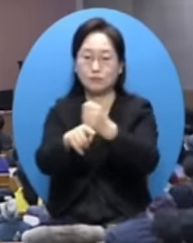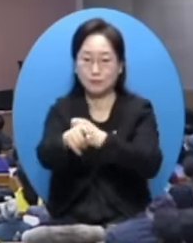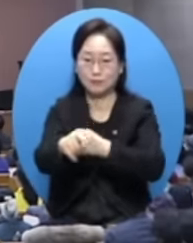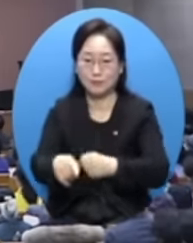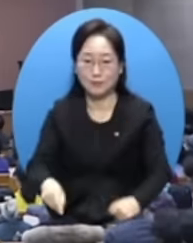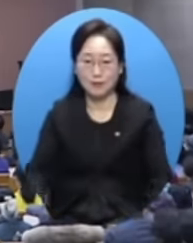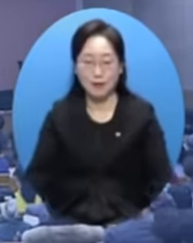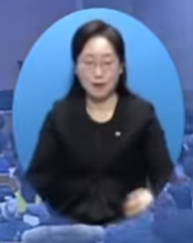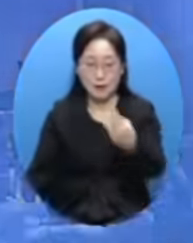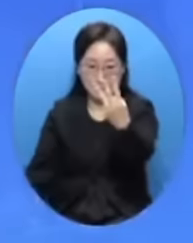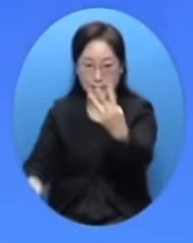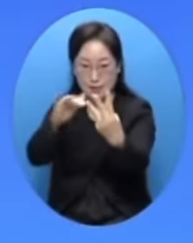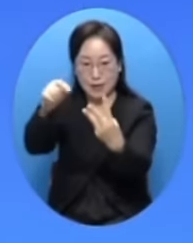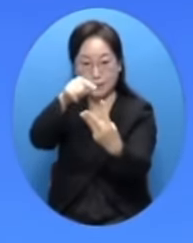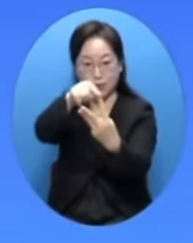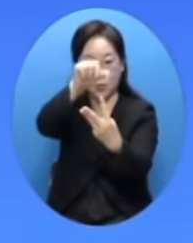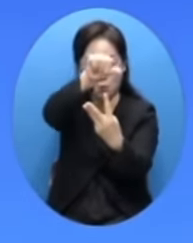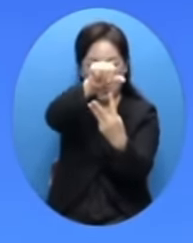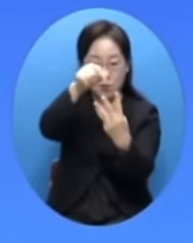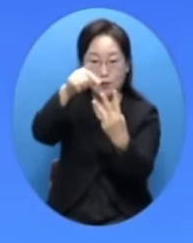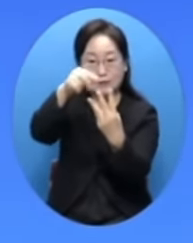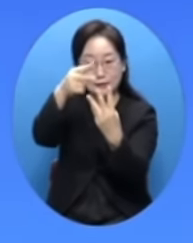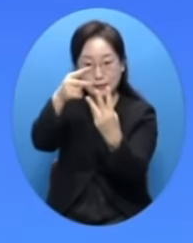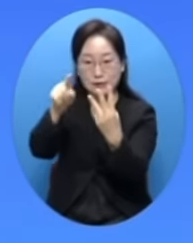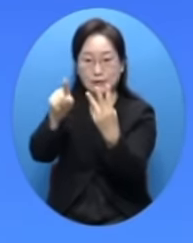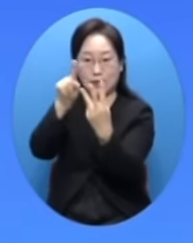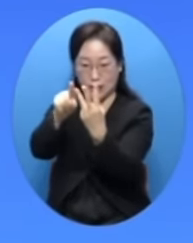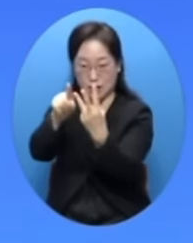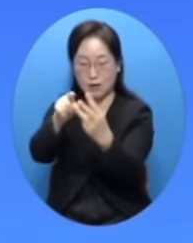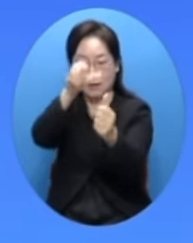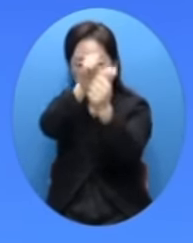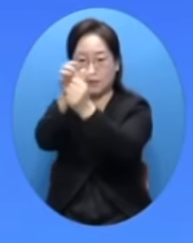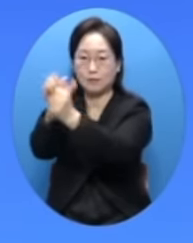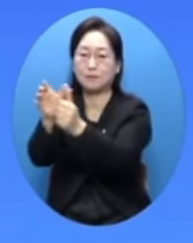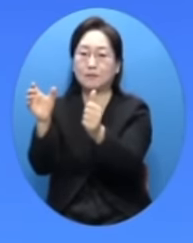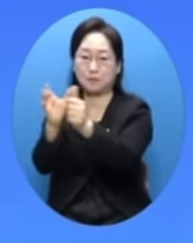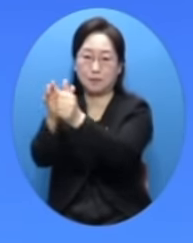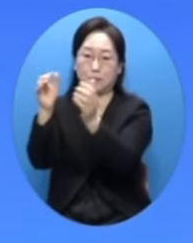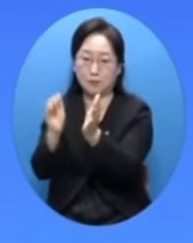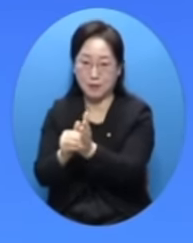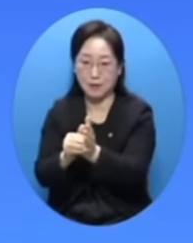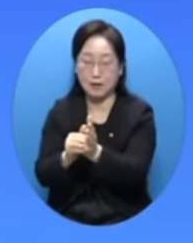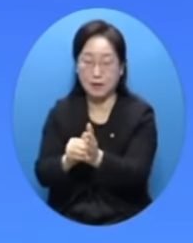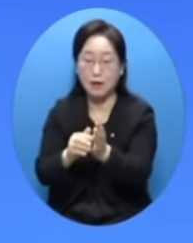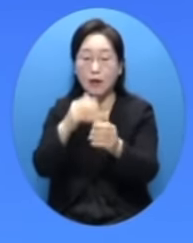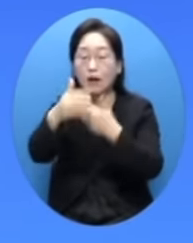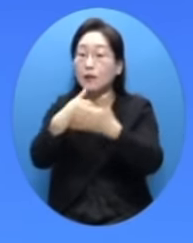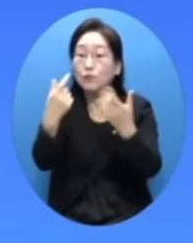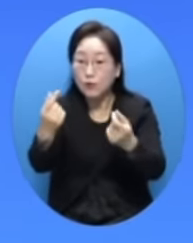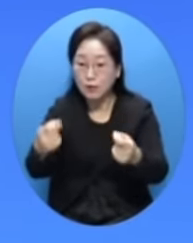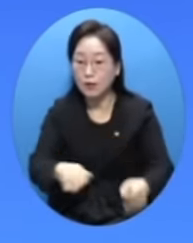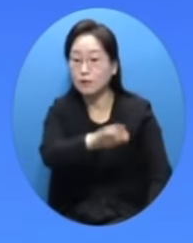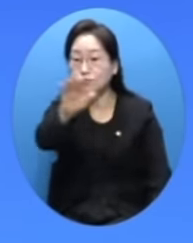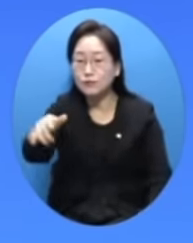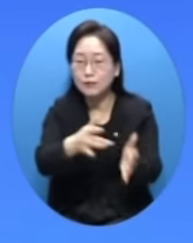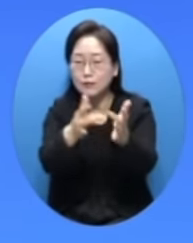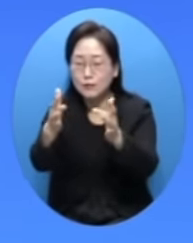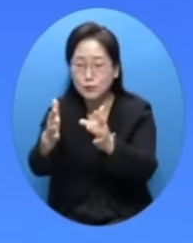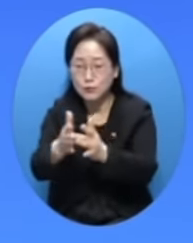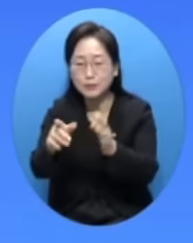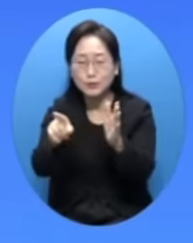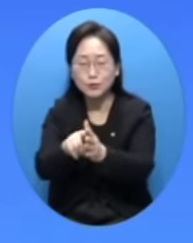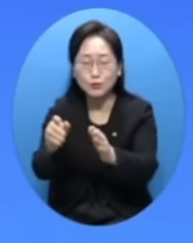각 세 사람에게 큰 금액을 맡기신 것입니다 하나님께서 우리 예수 믿고 난다면 우리의 재능에 따라서 각기 사명을